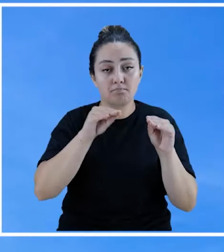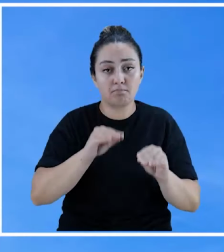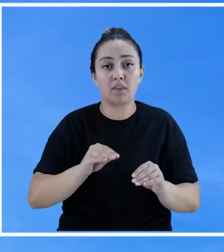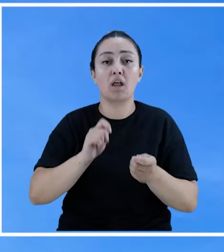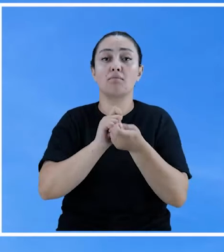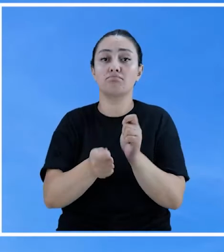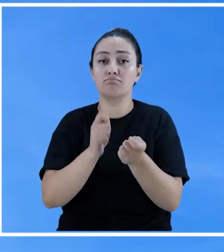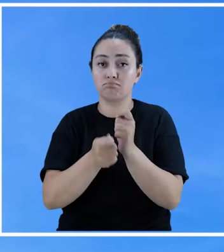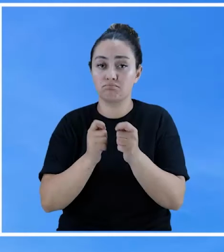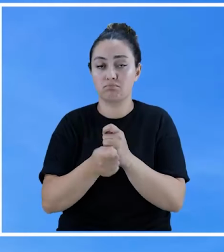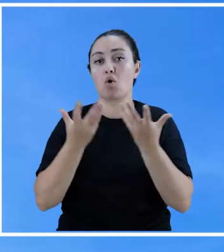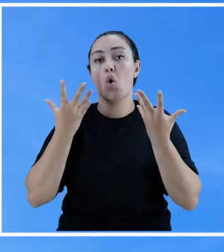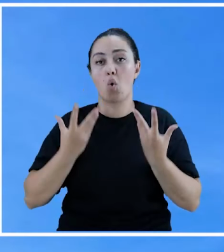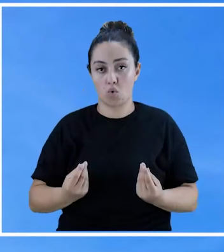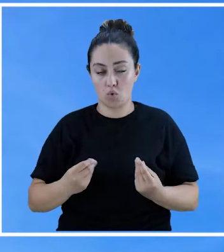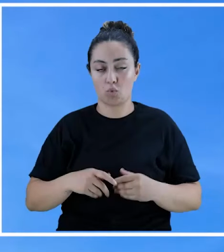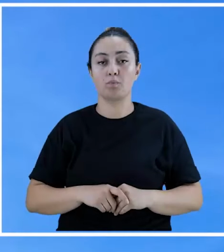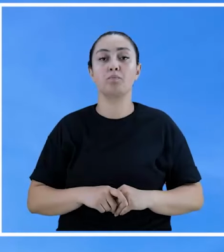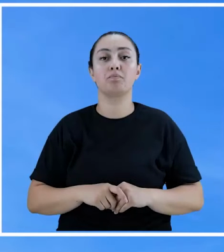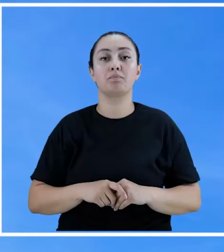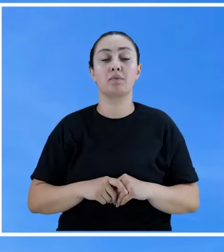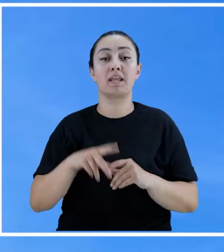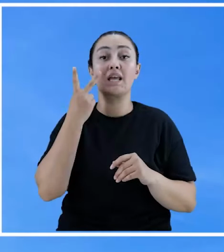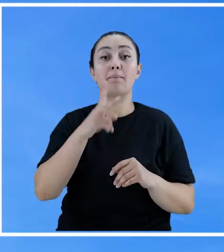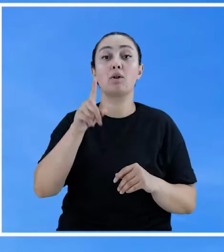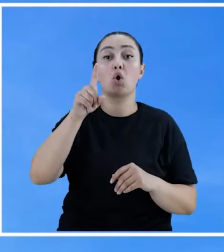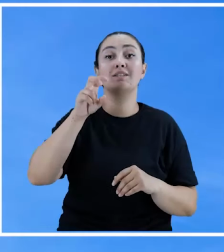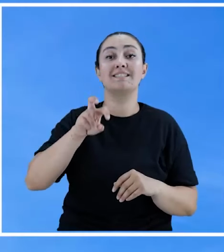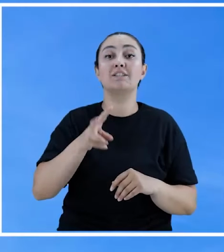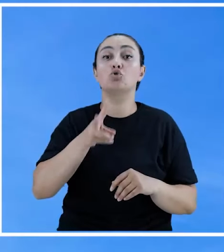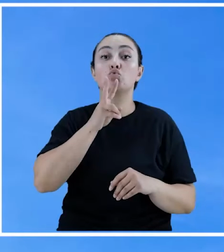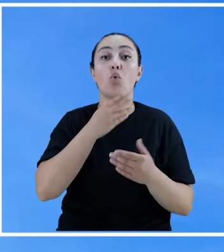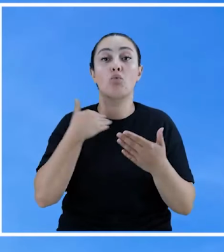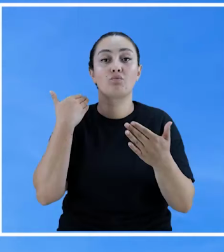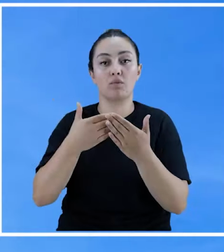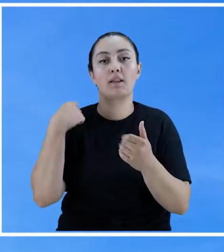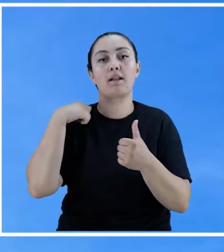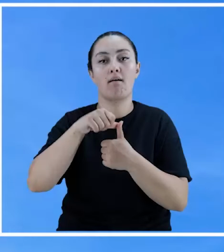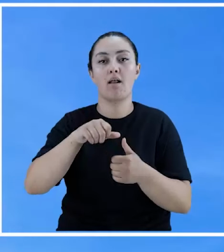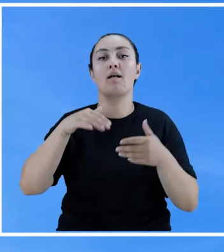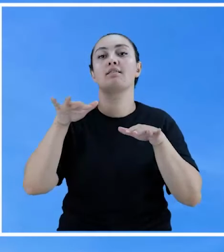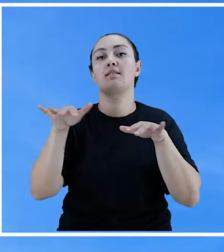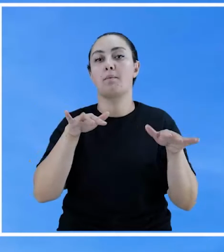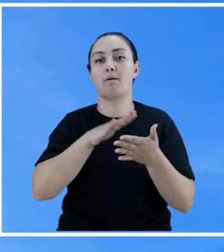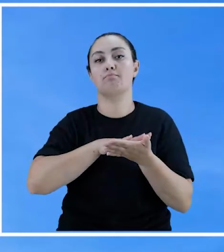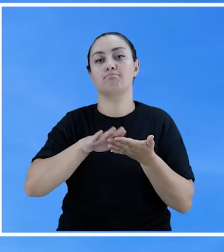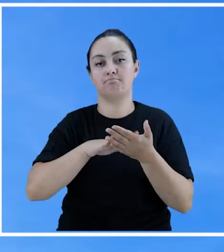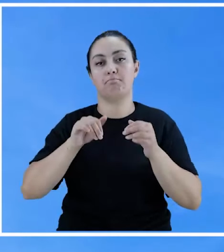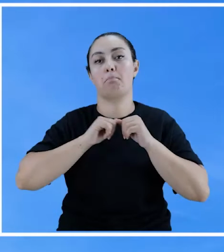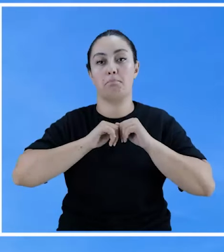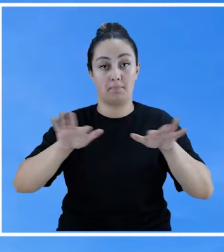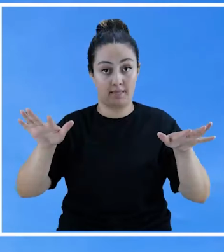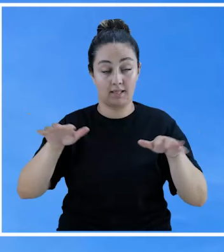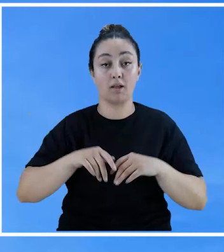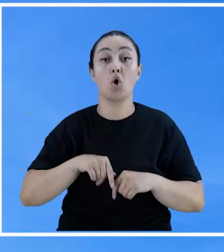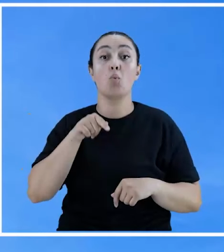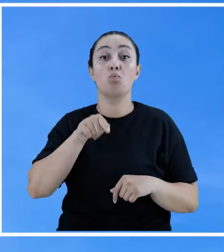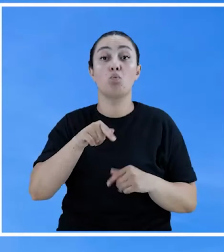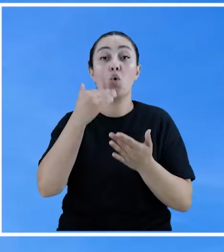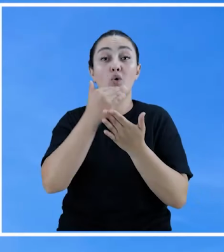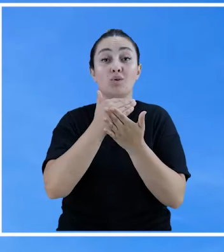tasarımsal süreçlerde değişiklikler meydana geldi. Ve 2018'in sonunda yeni bir deprem yönetmeliği yayınlandı. Ve bu